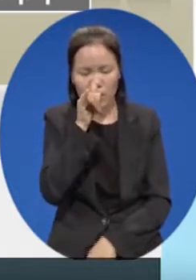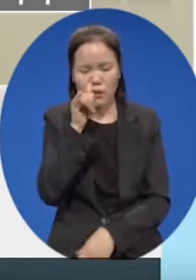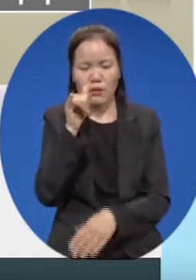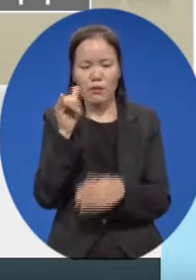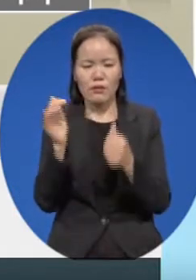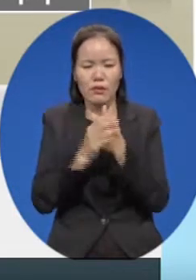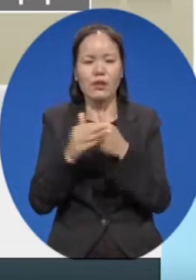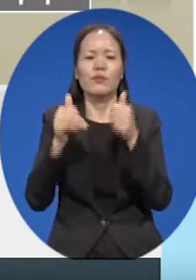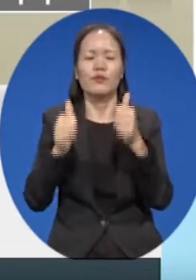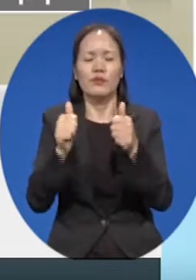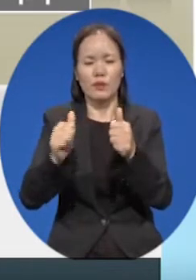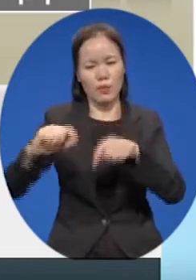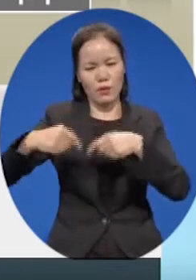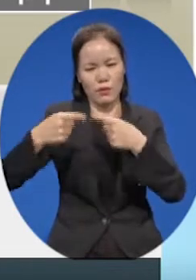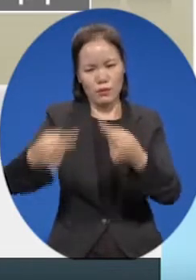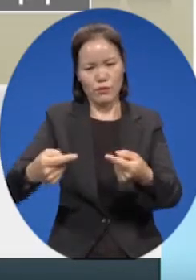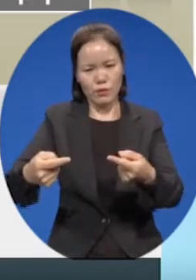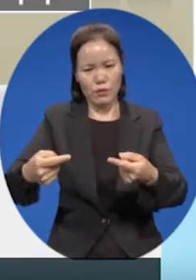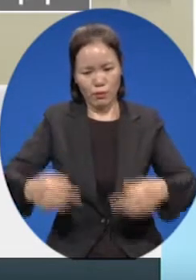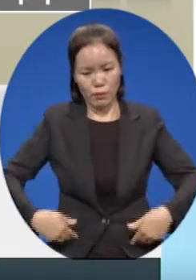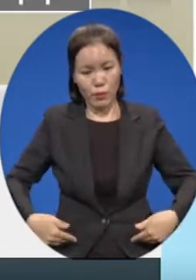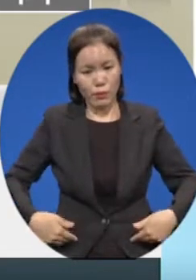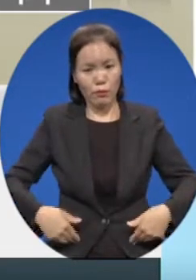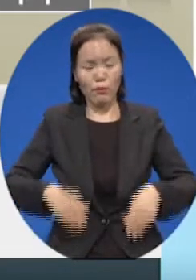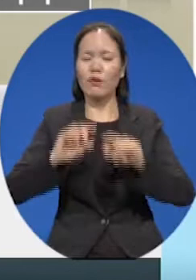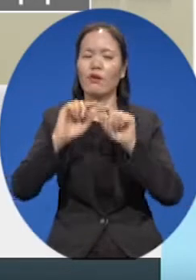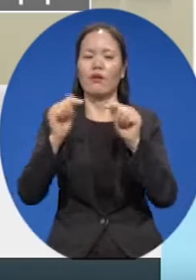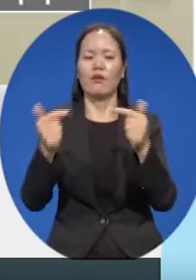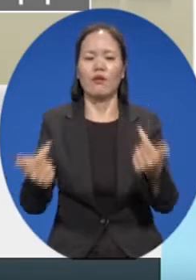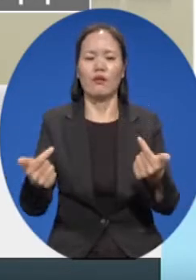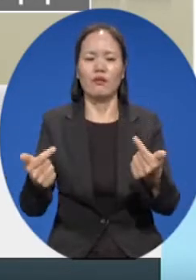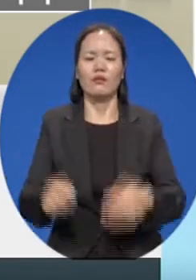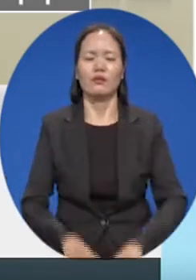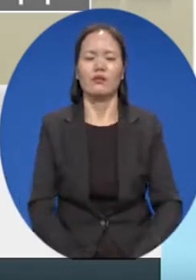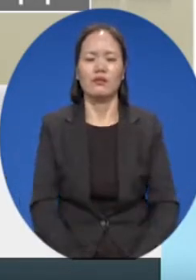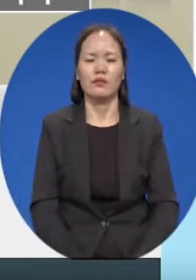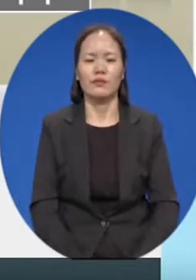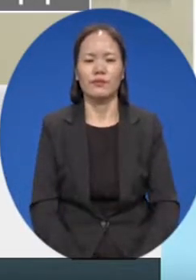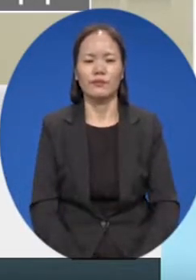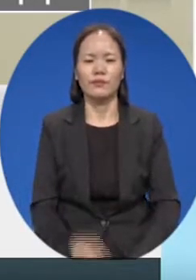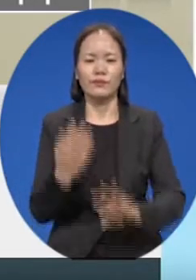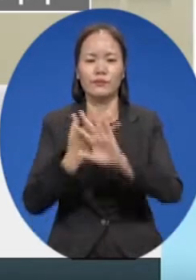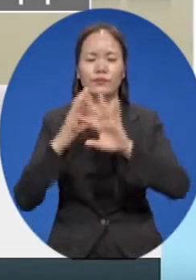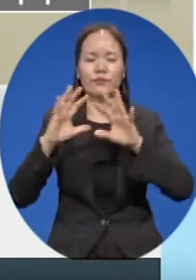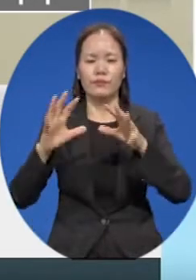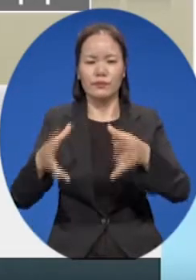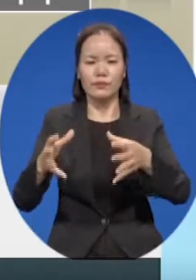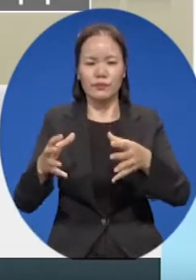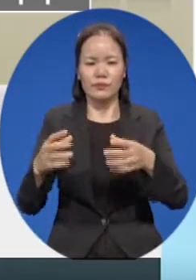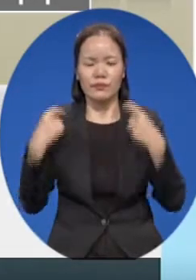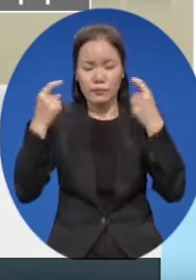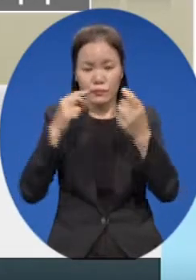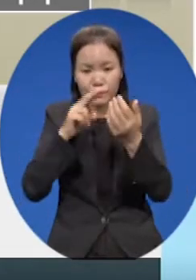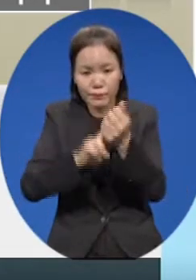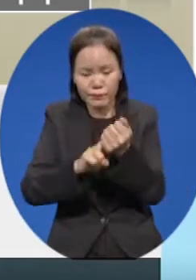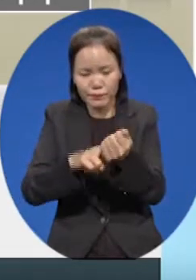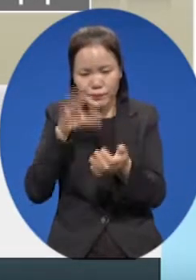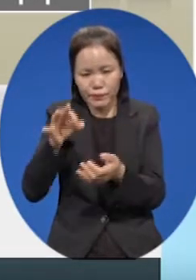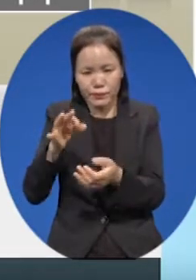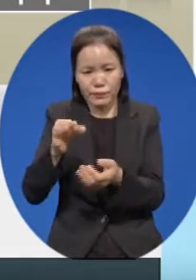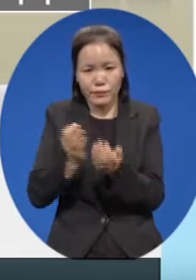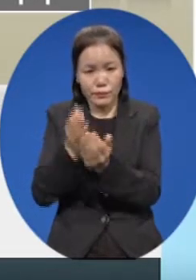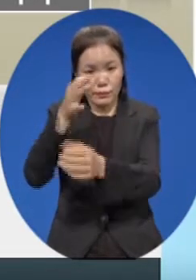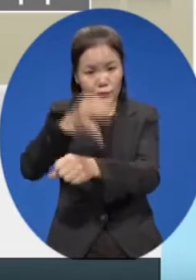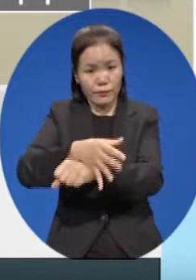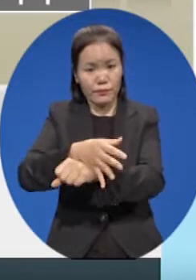등등에 출석해야 되는 그런 위치에 있는 분인가요? 그런 것도 아니고 뭐 해외의 그 은닉 자산을 가지고 요트를 사는